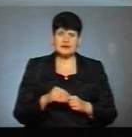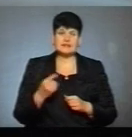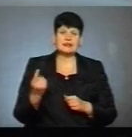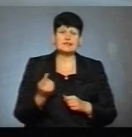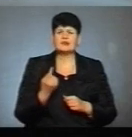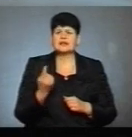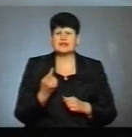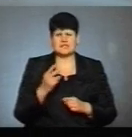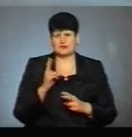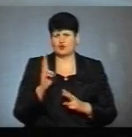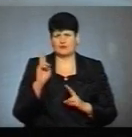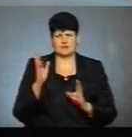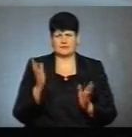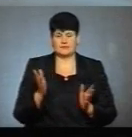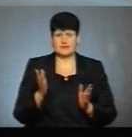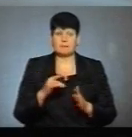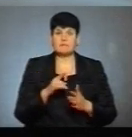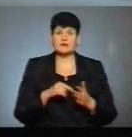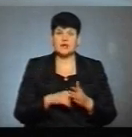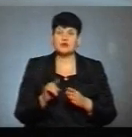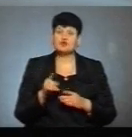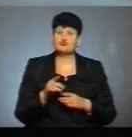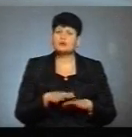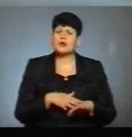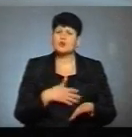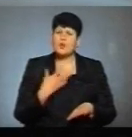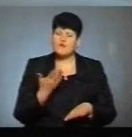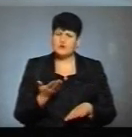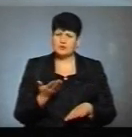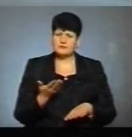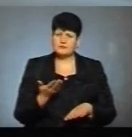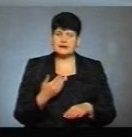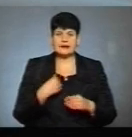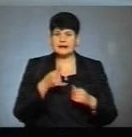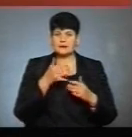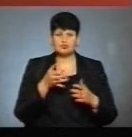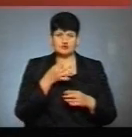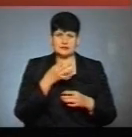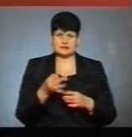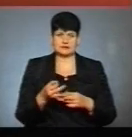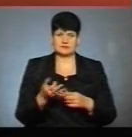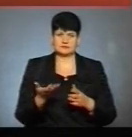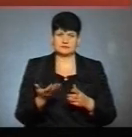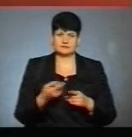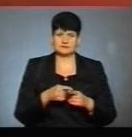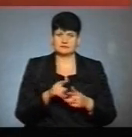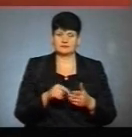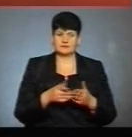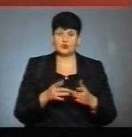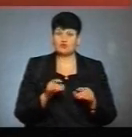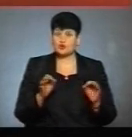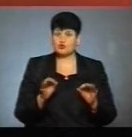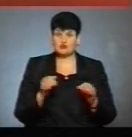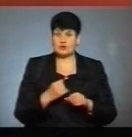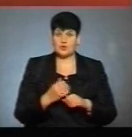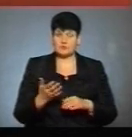єдиниці, які не знають. Питання, чому так довго? Я не можу дати відповіді на це питання. Чому нічого не